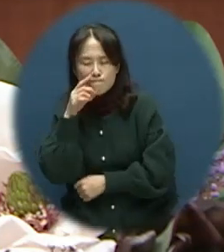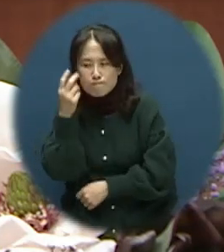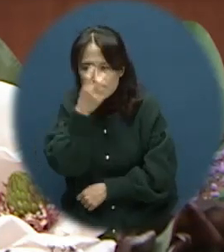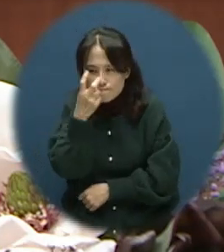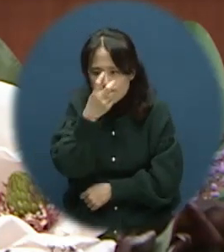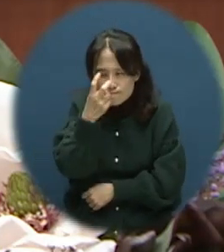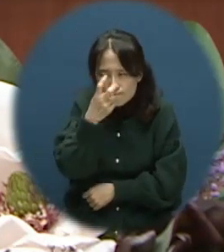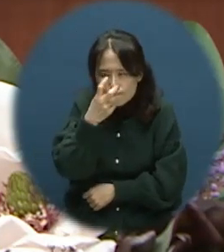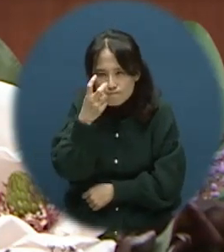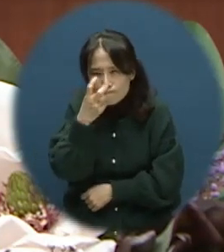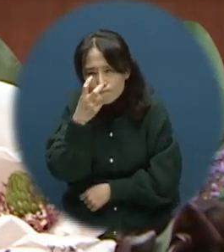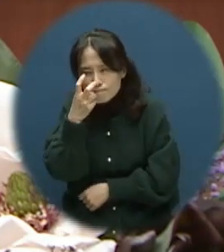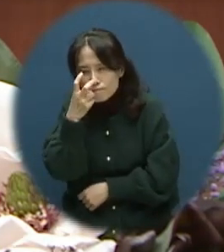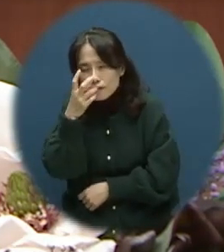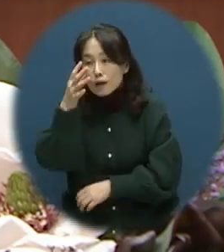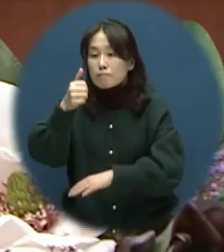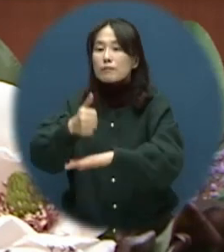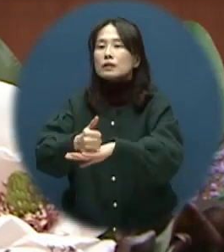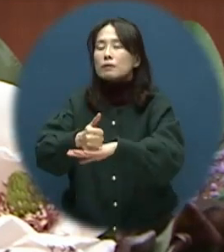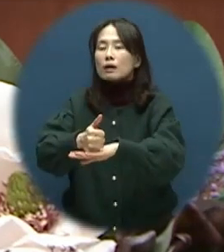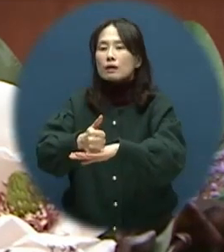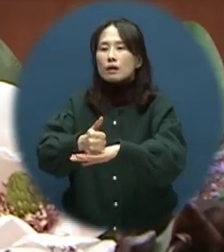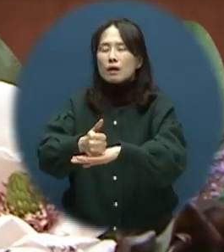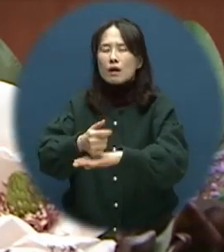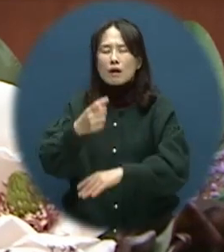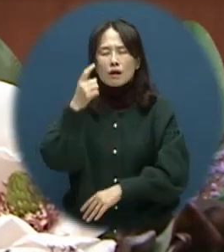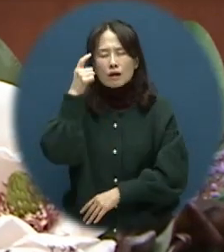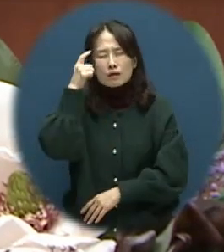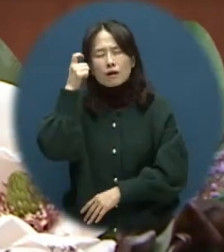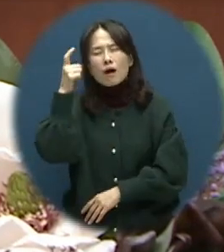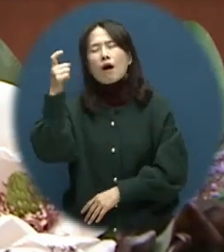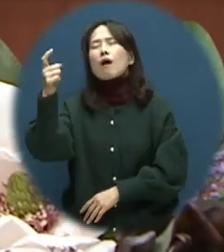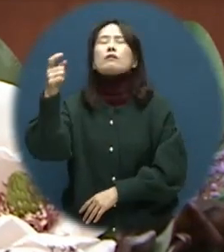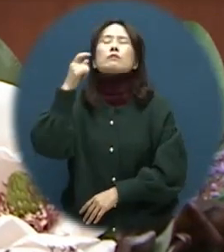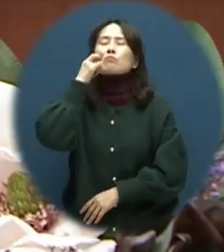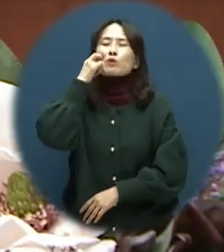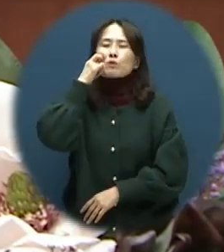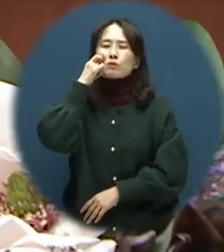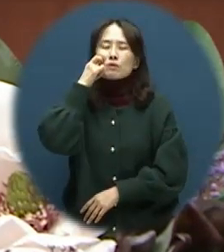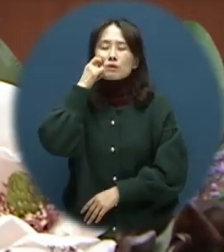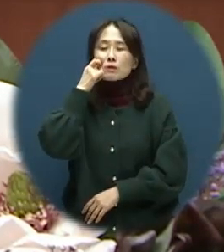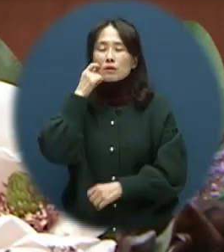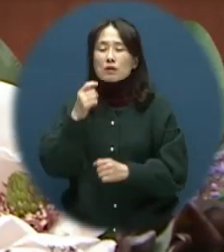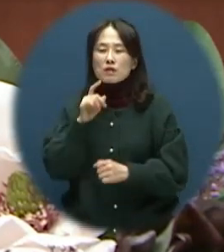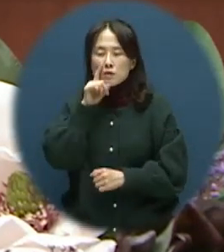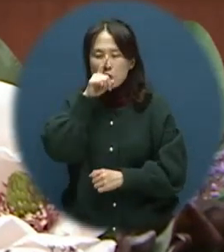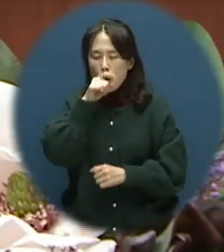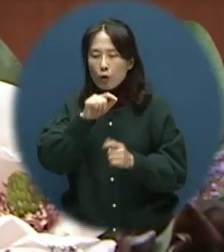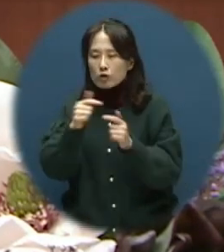보니까 어마어마한 우리가 상상하지 못하는 쓰레기들이 시멘트 안에 들어갔고